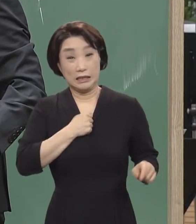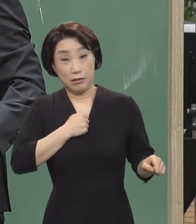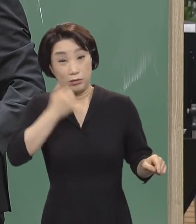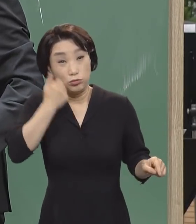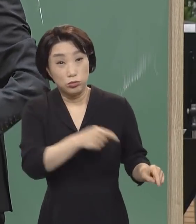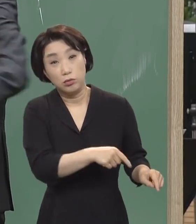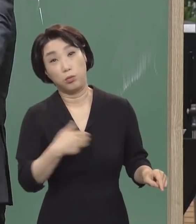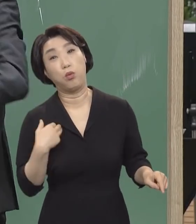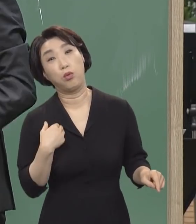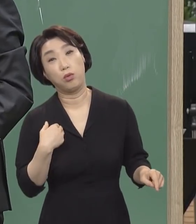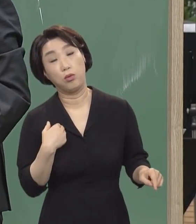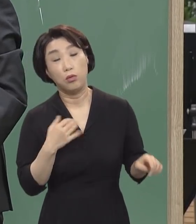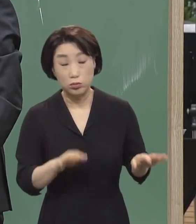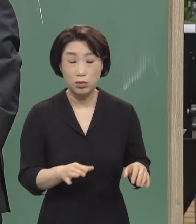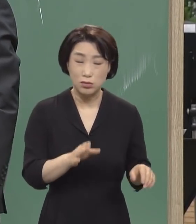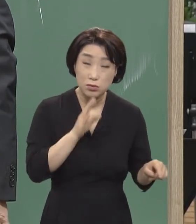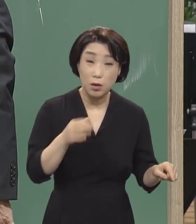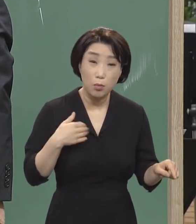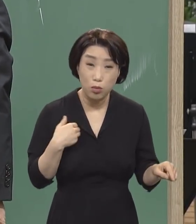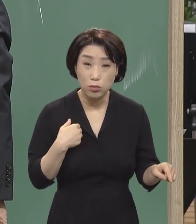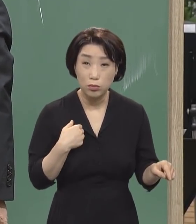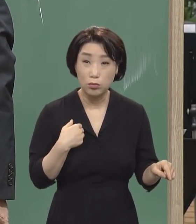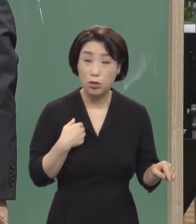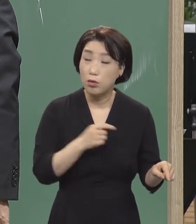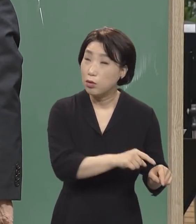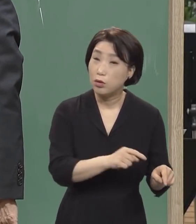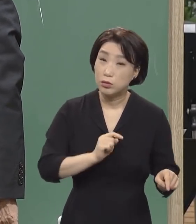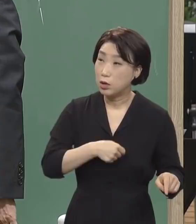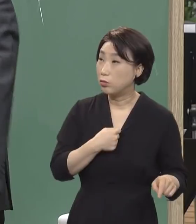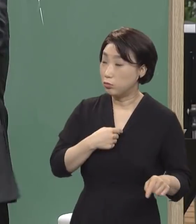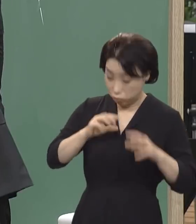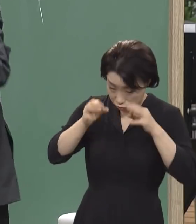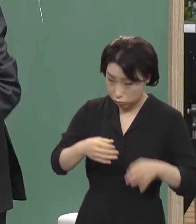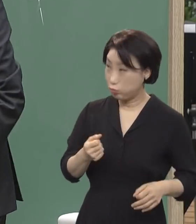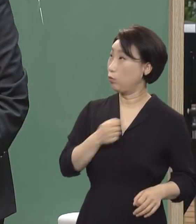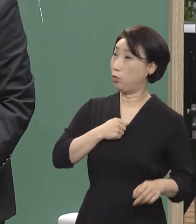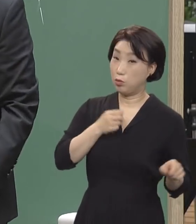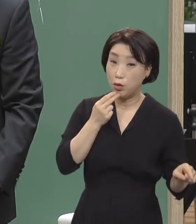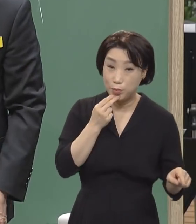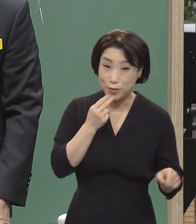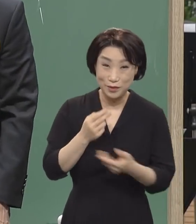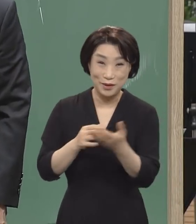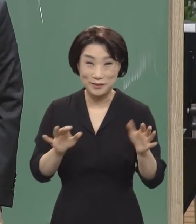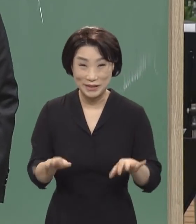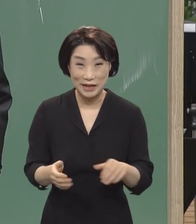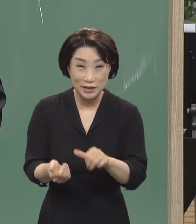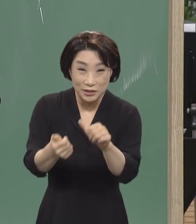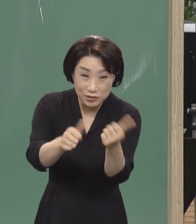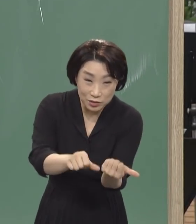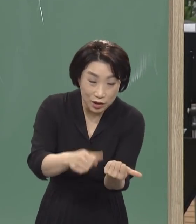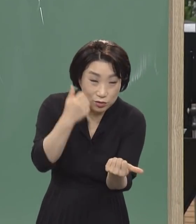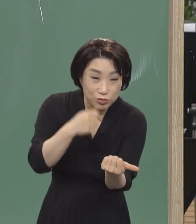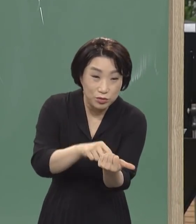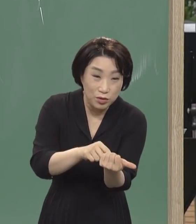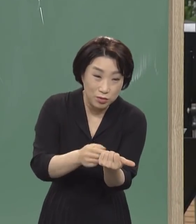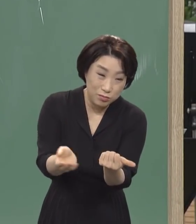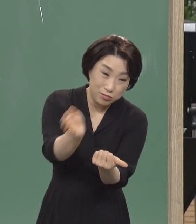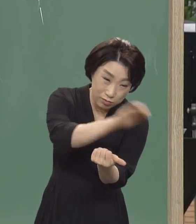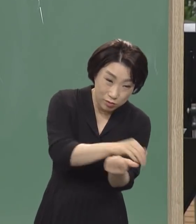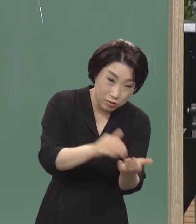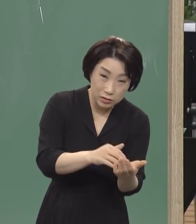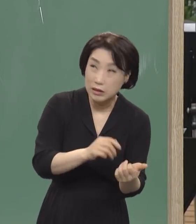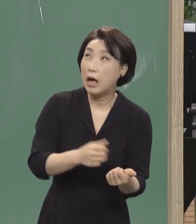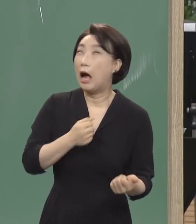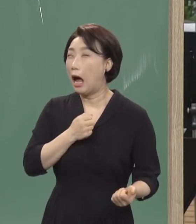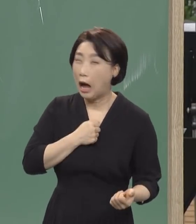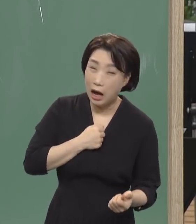모르는 사람인데 진짜 모르는 사람 하나도 안 답답하다니까? 자, 죽은 사람 무덤에 묻어도 답답한 사람이 들은 거 봤어?